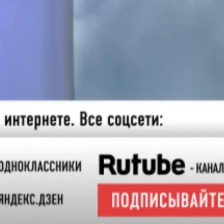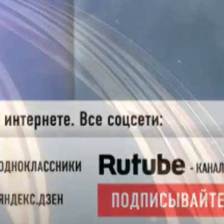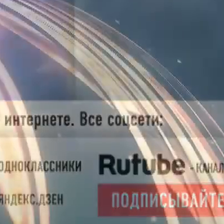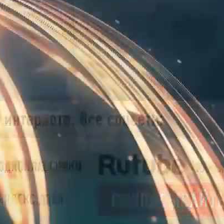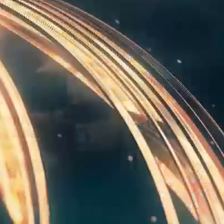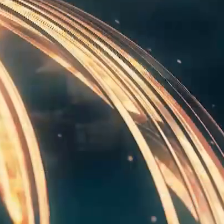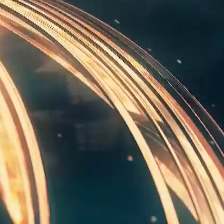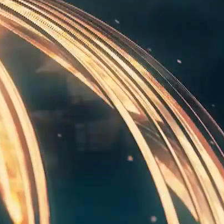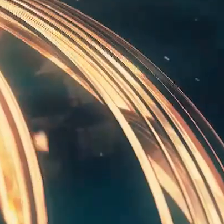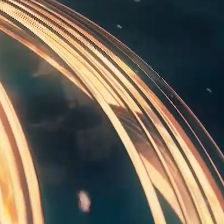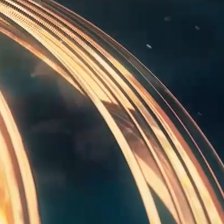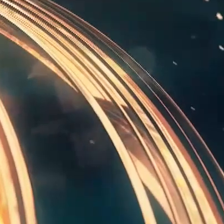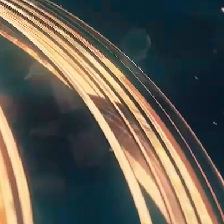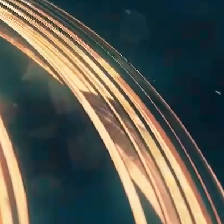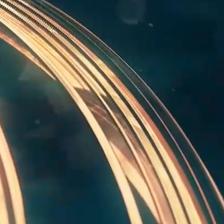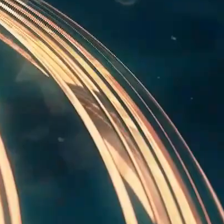и то, что увидели.